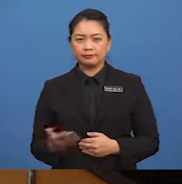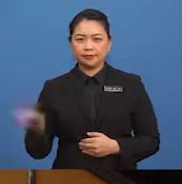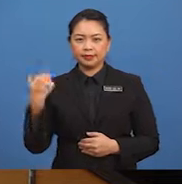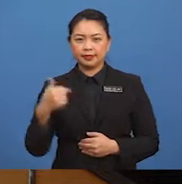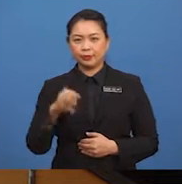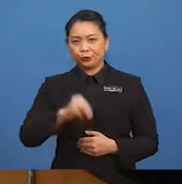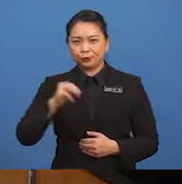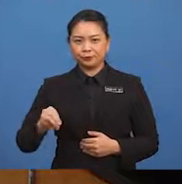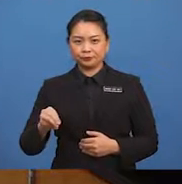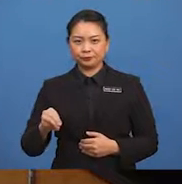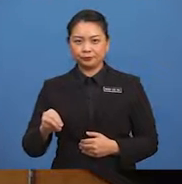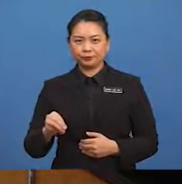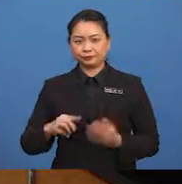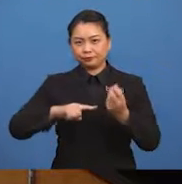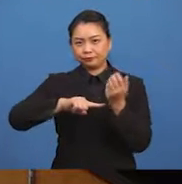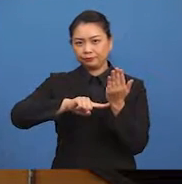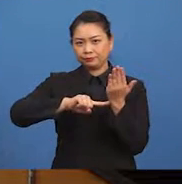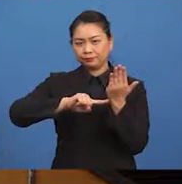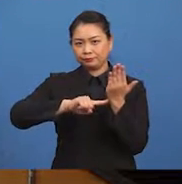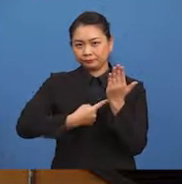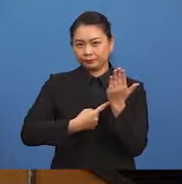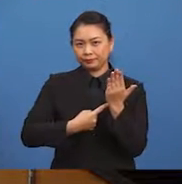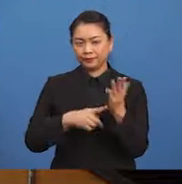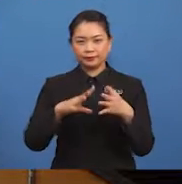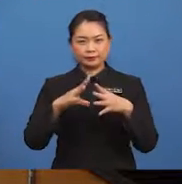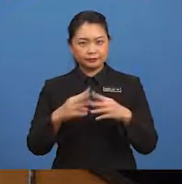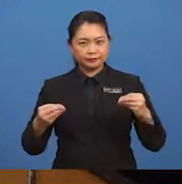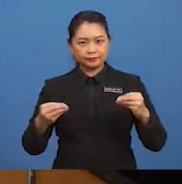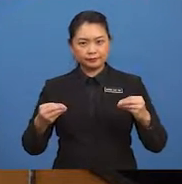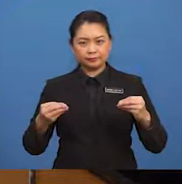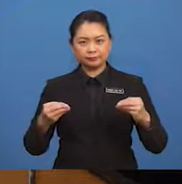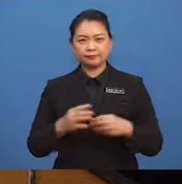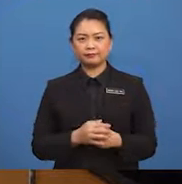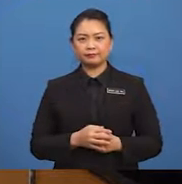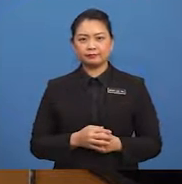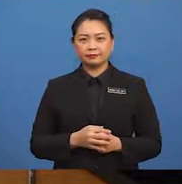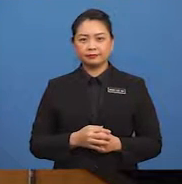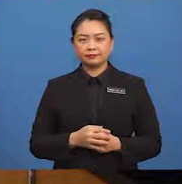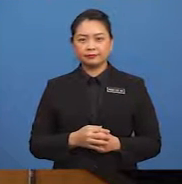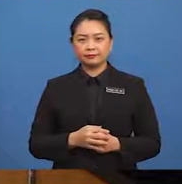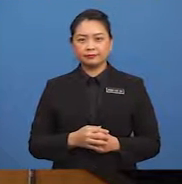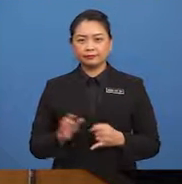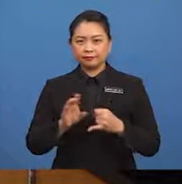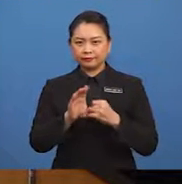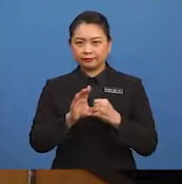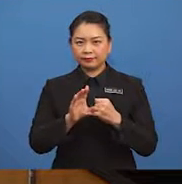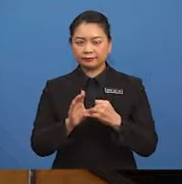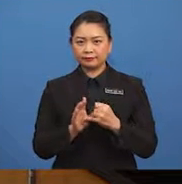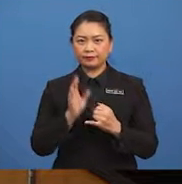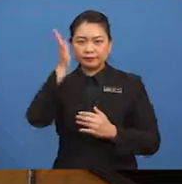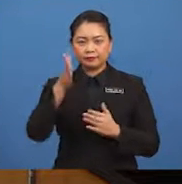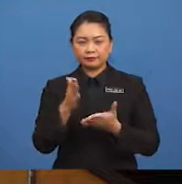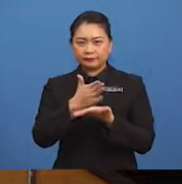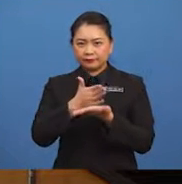Baiklah murid-murid, apabila selesai fasa interfasa, sel telah bersedia untuk